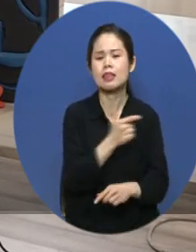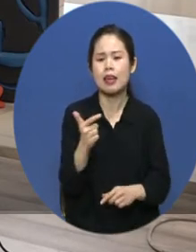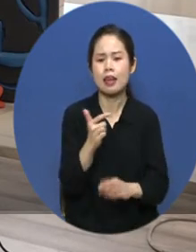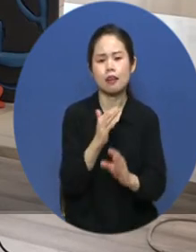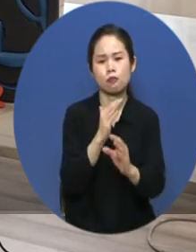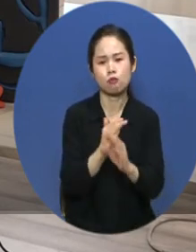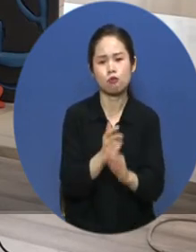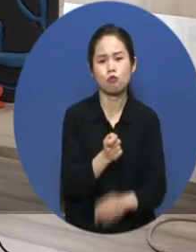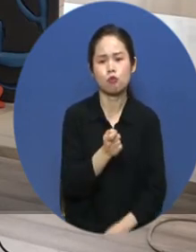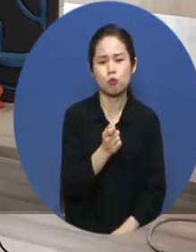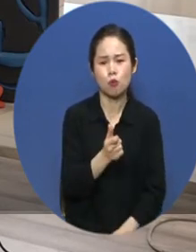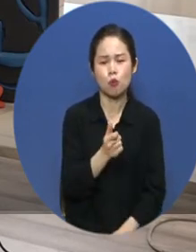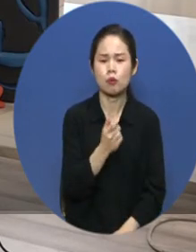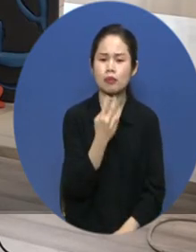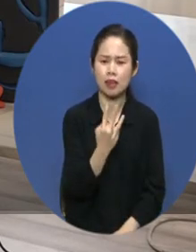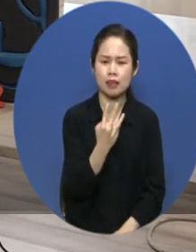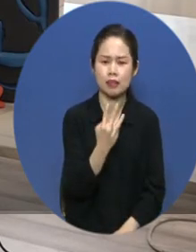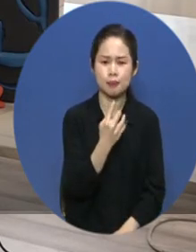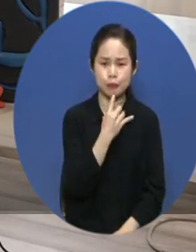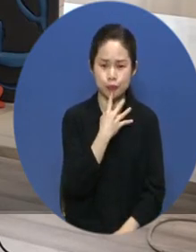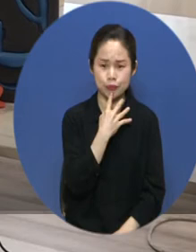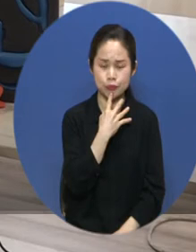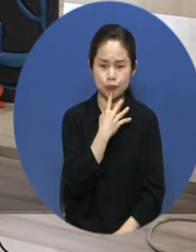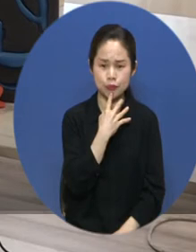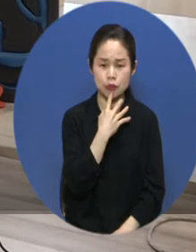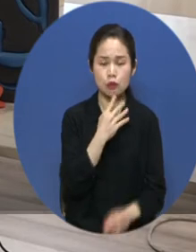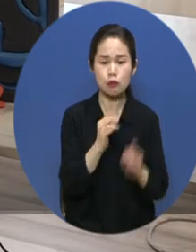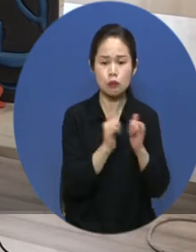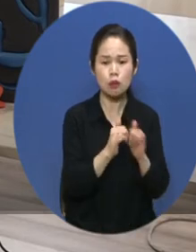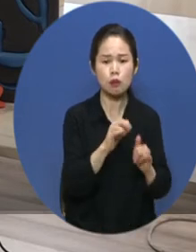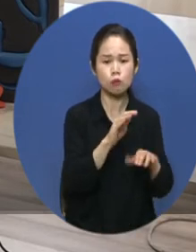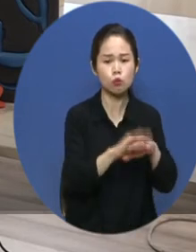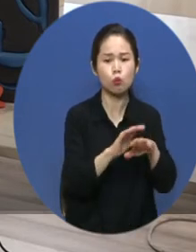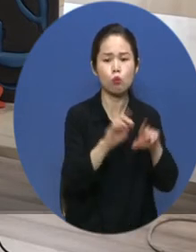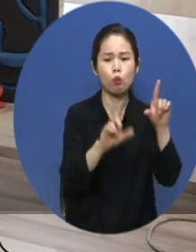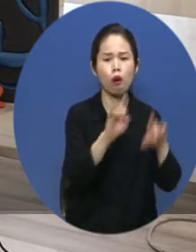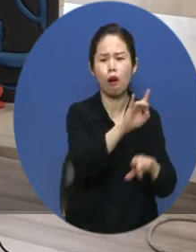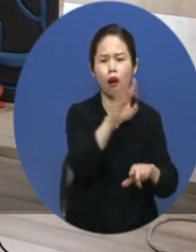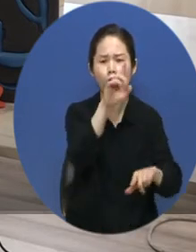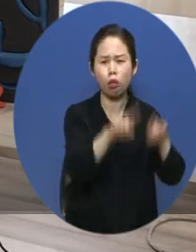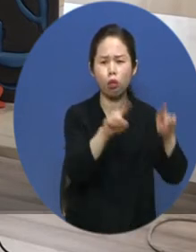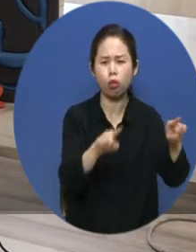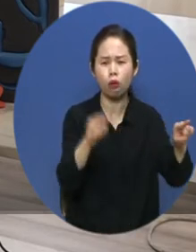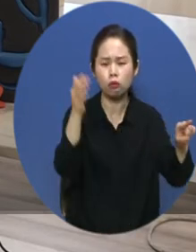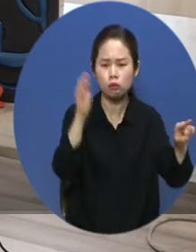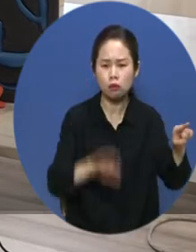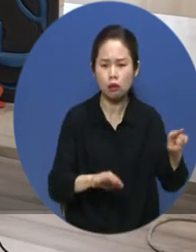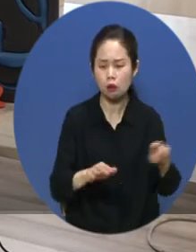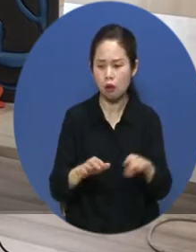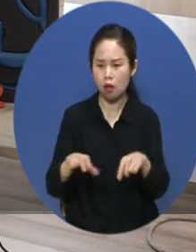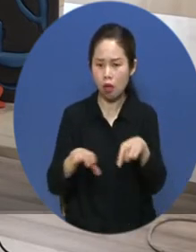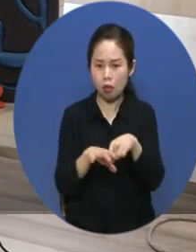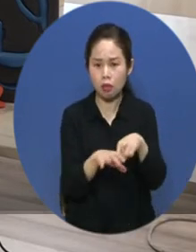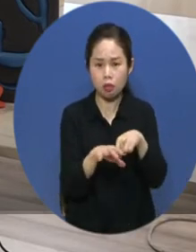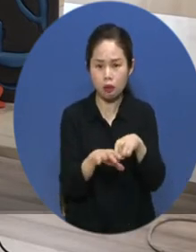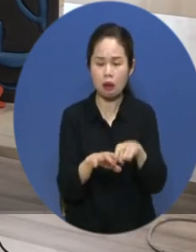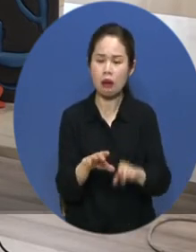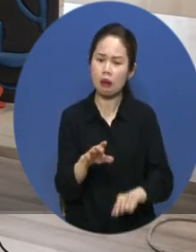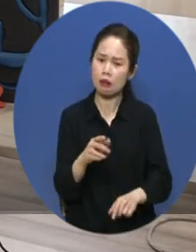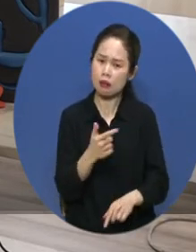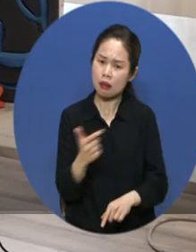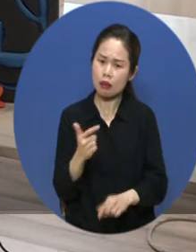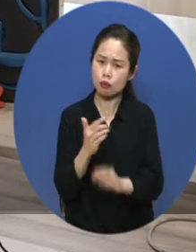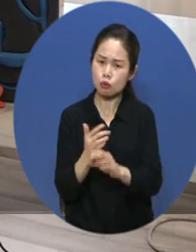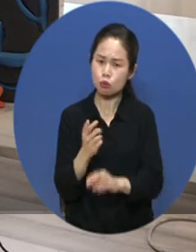가지로 나눠지거든요. 근데 그렇다 보니까 사람들의 손에 잘 맞지 않고, 그러면 이제 또 장애인분들은 맞지 않고 불편하니까 잘 쓰지